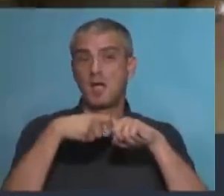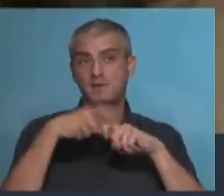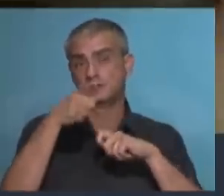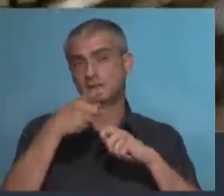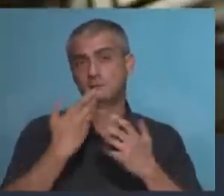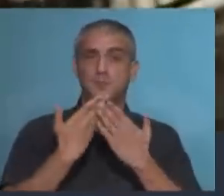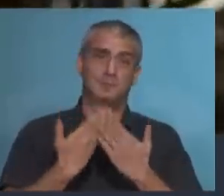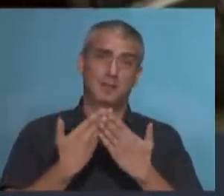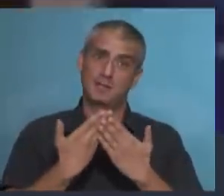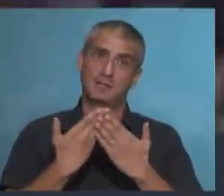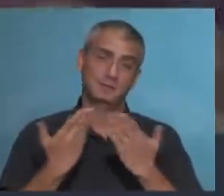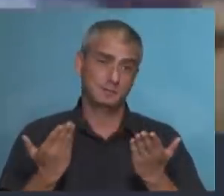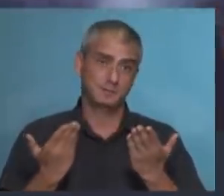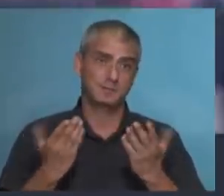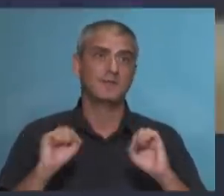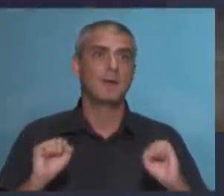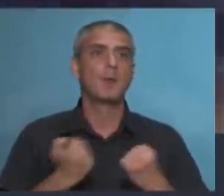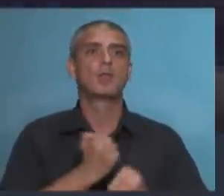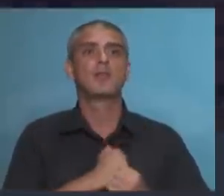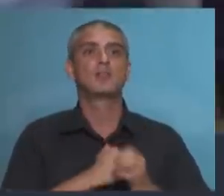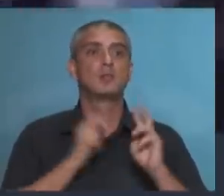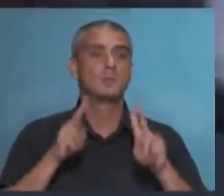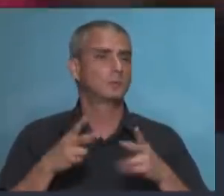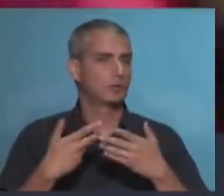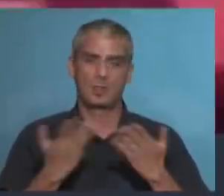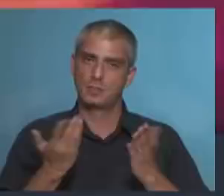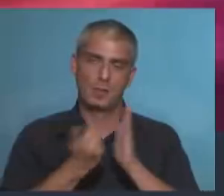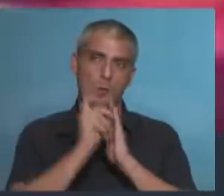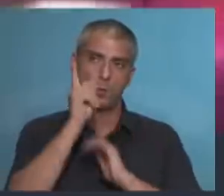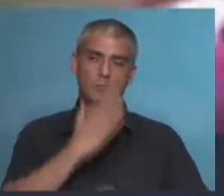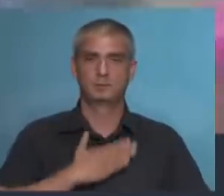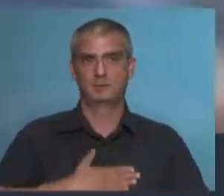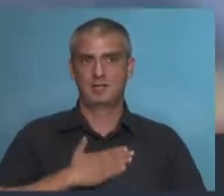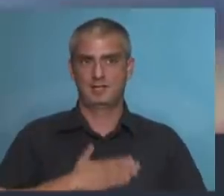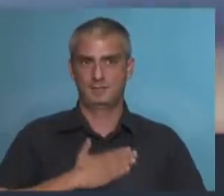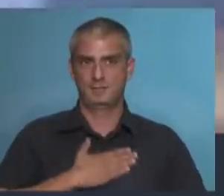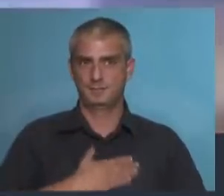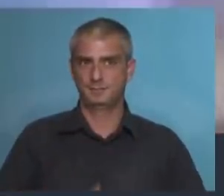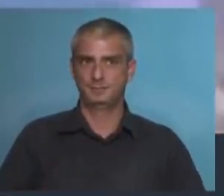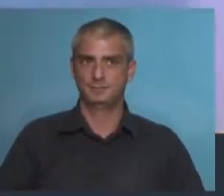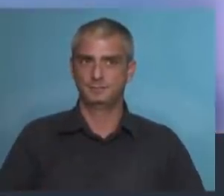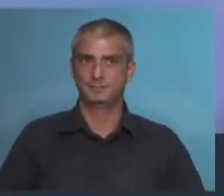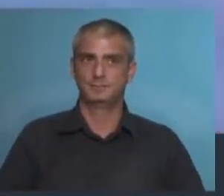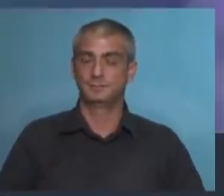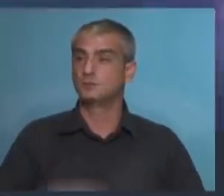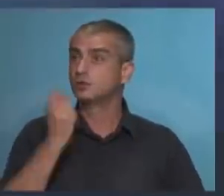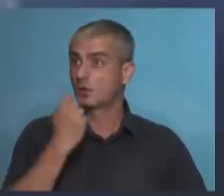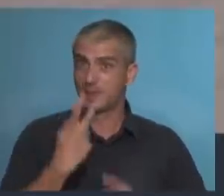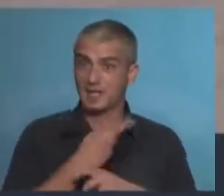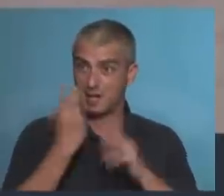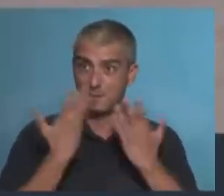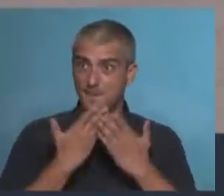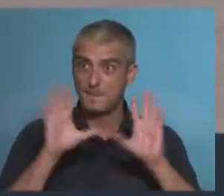בית הכנסת, ופעילויות דתיות של ממש אין, למעט בחגים. בשבת רגילה יש פה